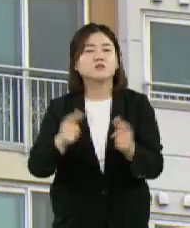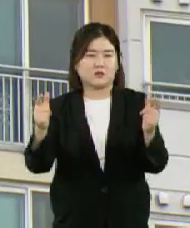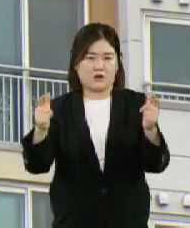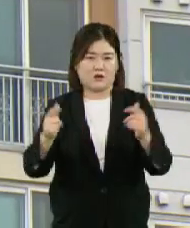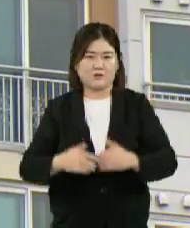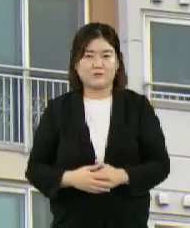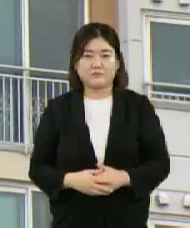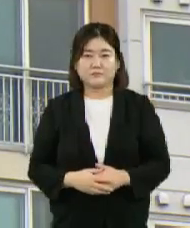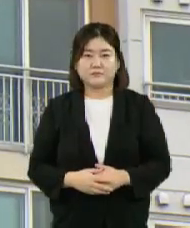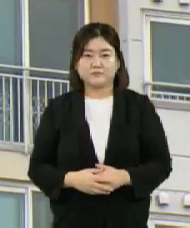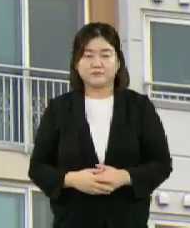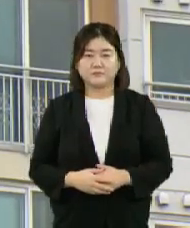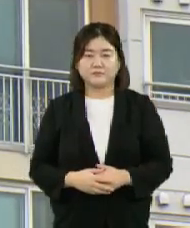증가했습니다